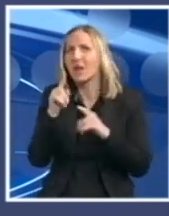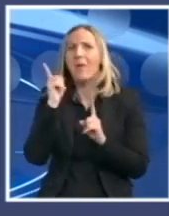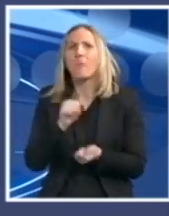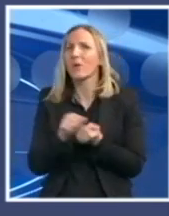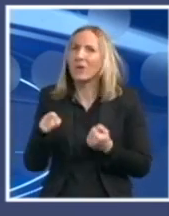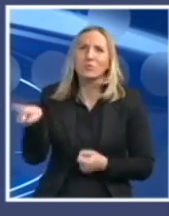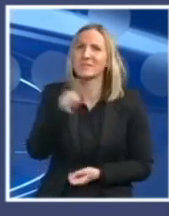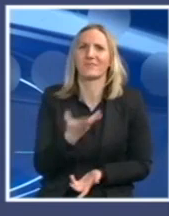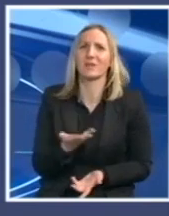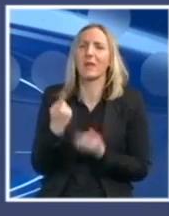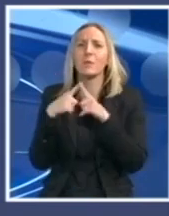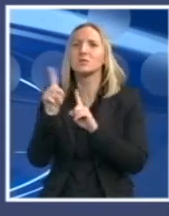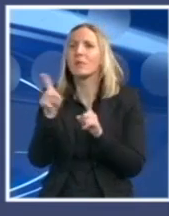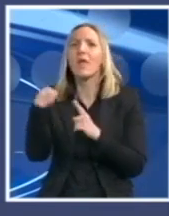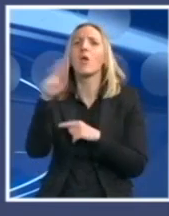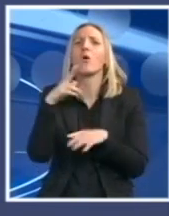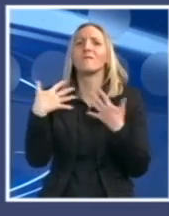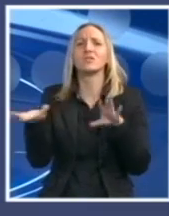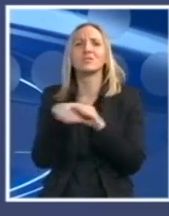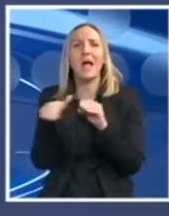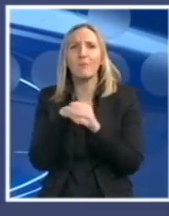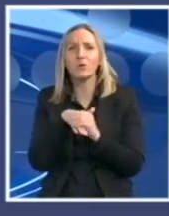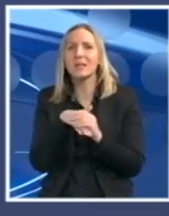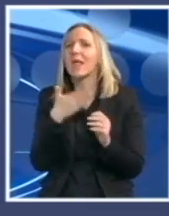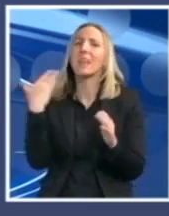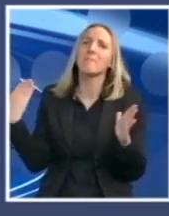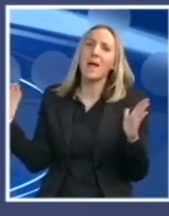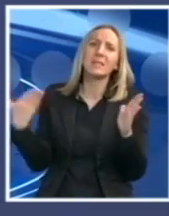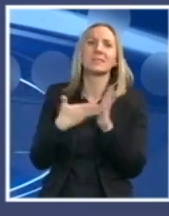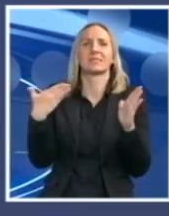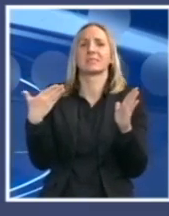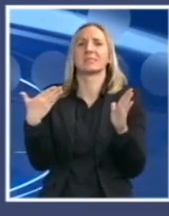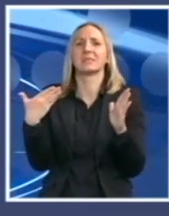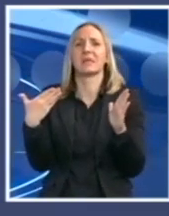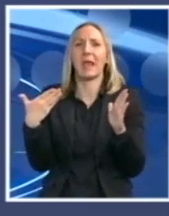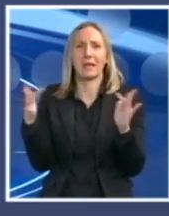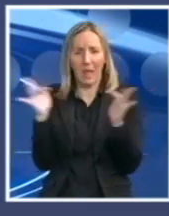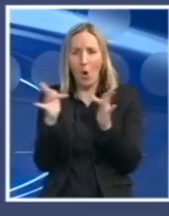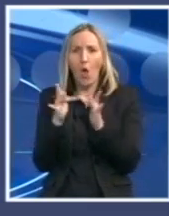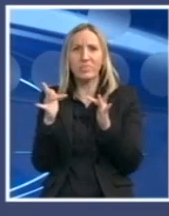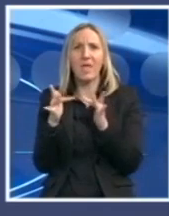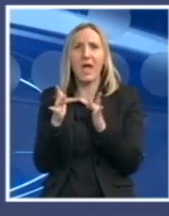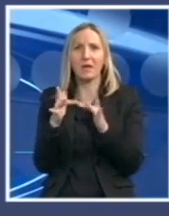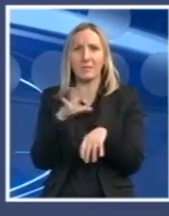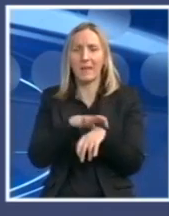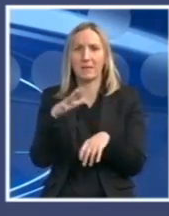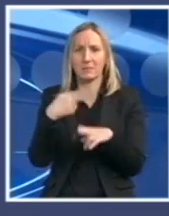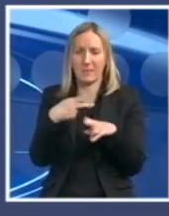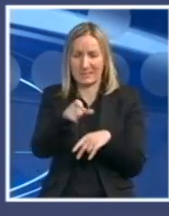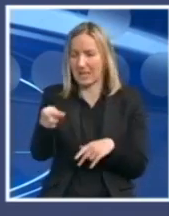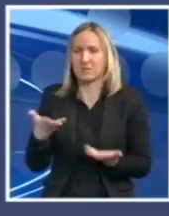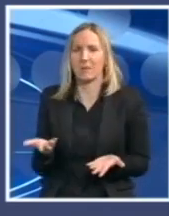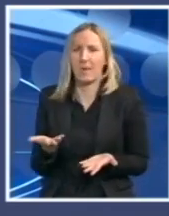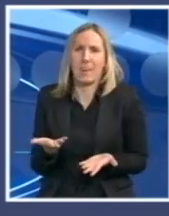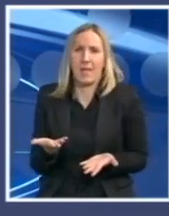testiraju, pogotovo ne oni koji su zaposleni, a da nemaju direktan blizak kontakt sa pacijentima. Biće testirani